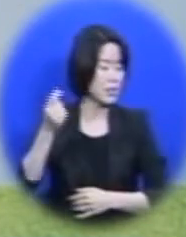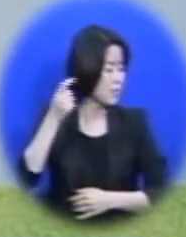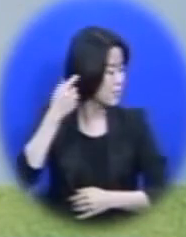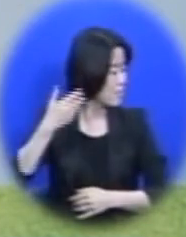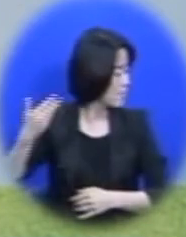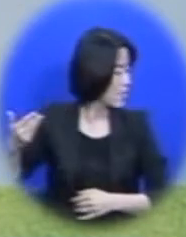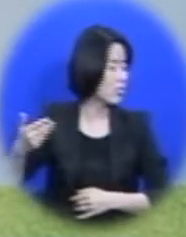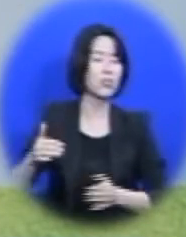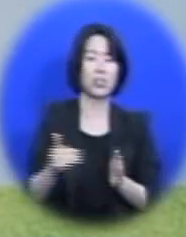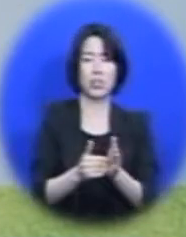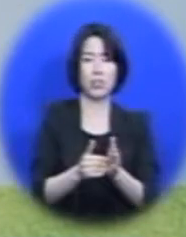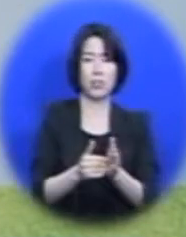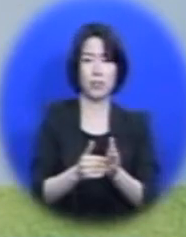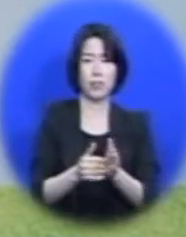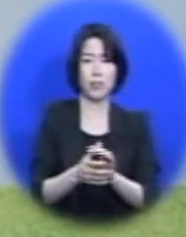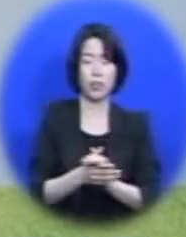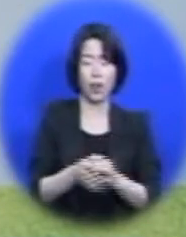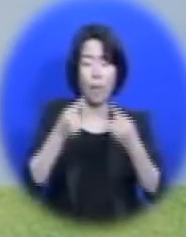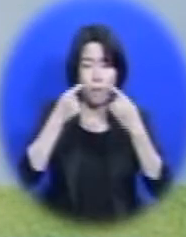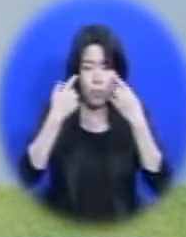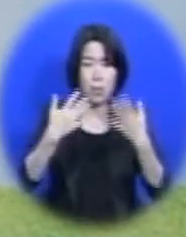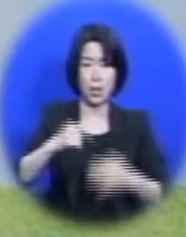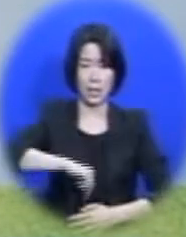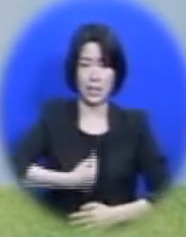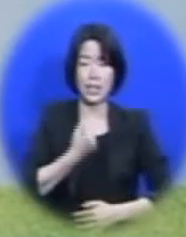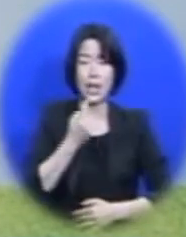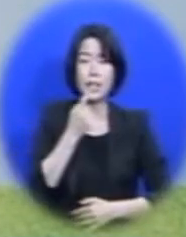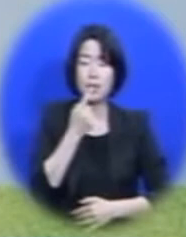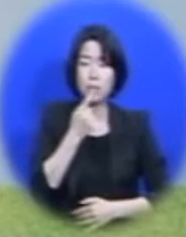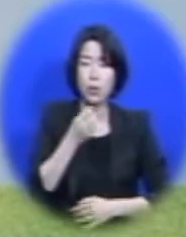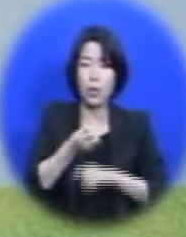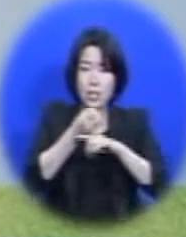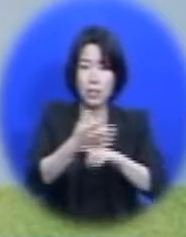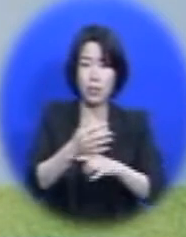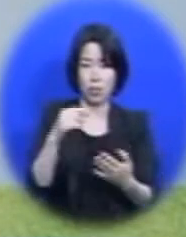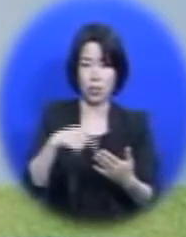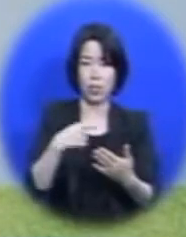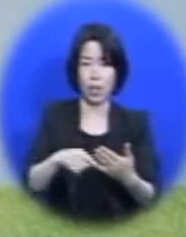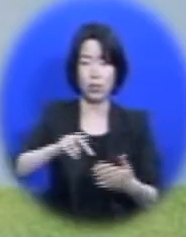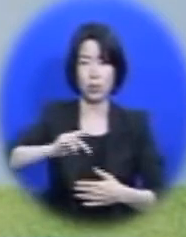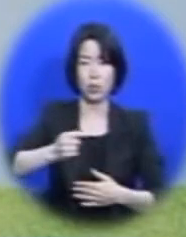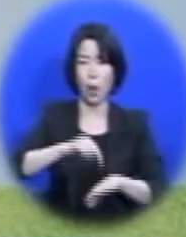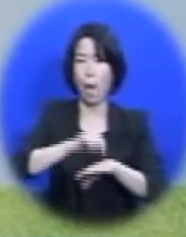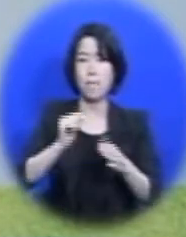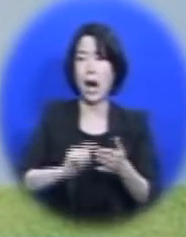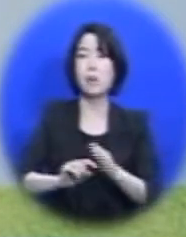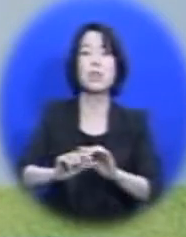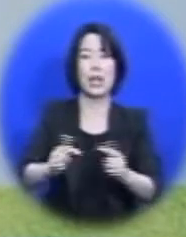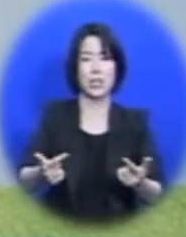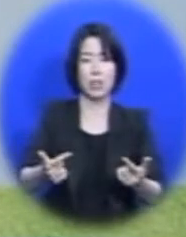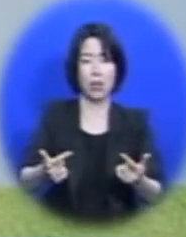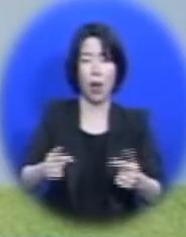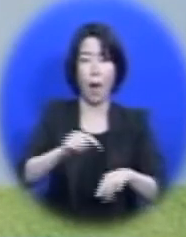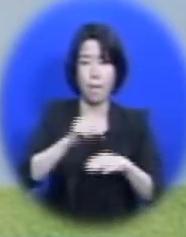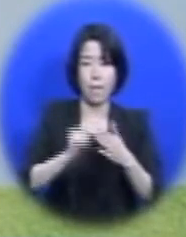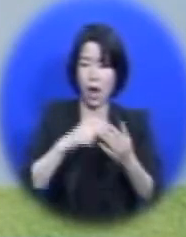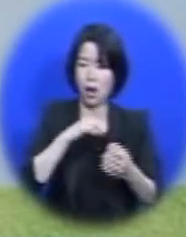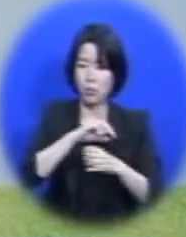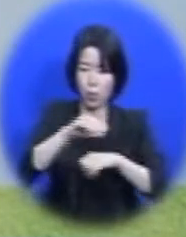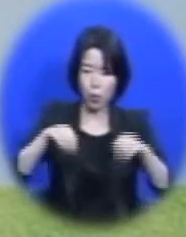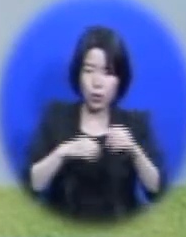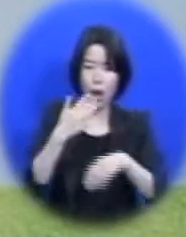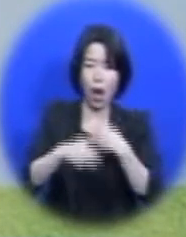흘리고 말았다. 분명히 자기 입으로 전하고 가르치면서도 마음은 아니라는 거야. 마음은. 마음은 오히려